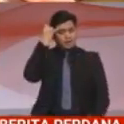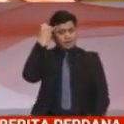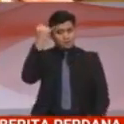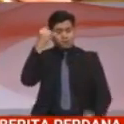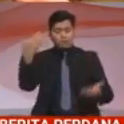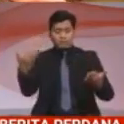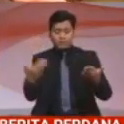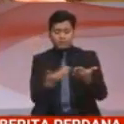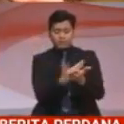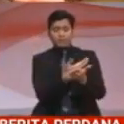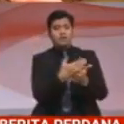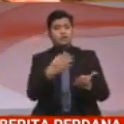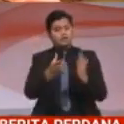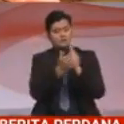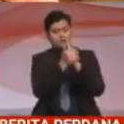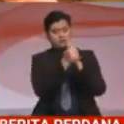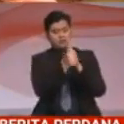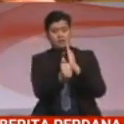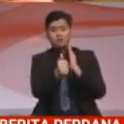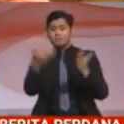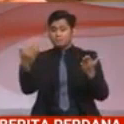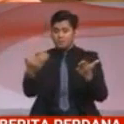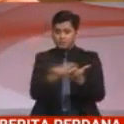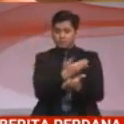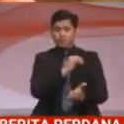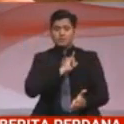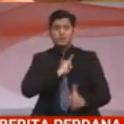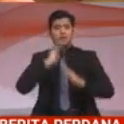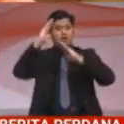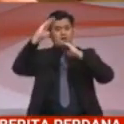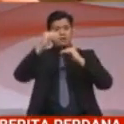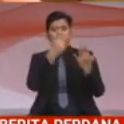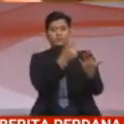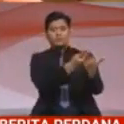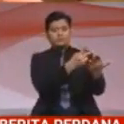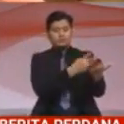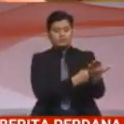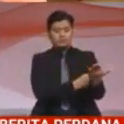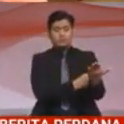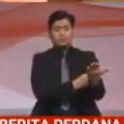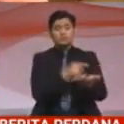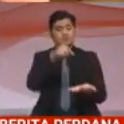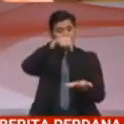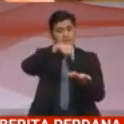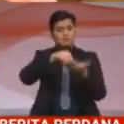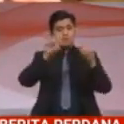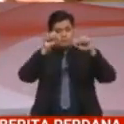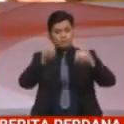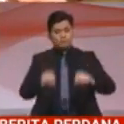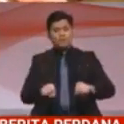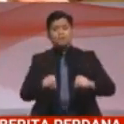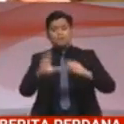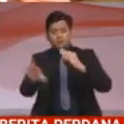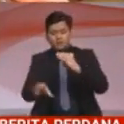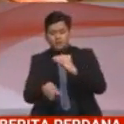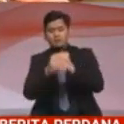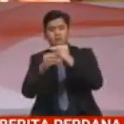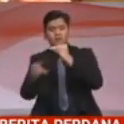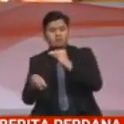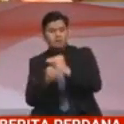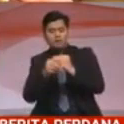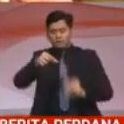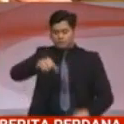saya sangat berharaplah melalui kursus ni mereka terus boleh meningkatkan mutu perkhidmatan yang boleh